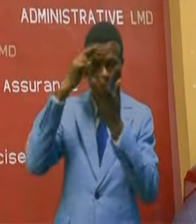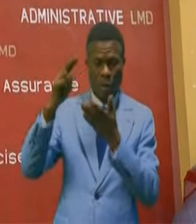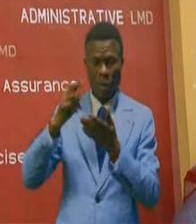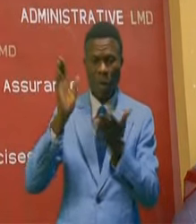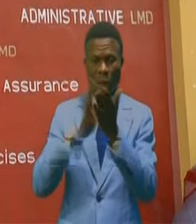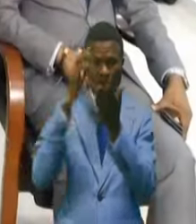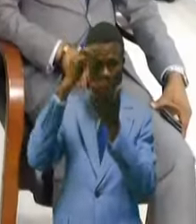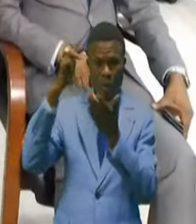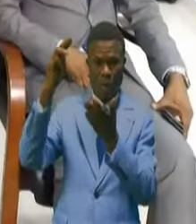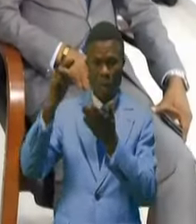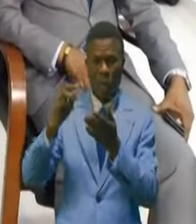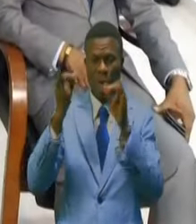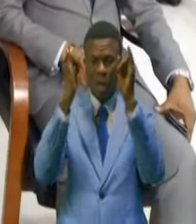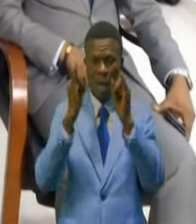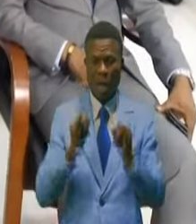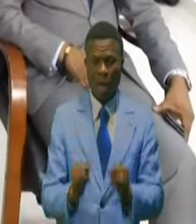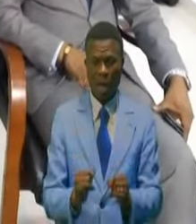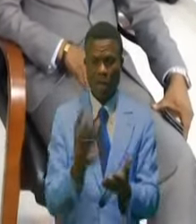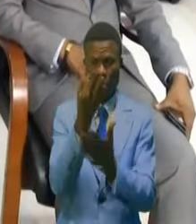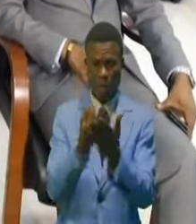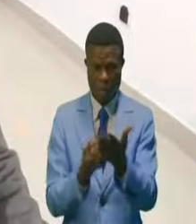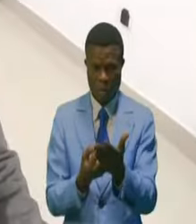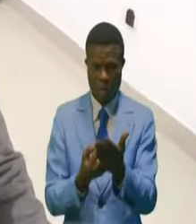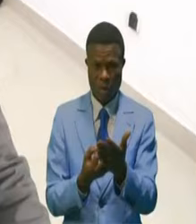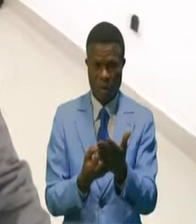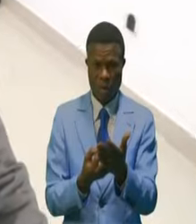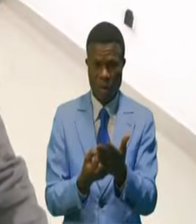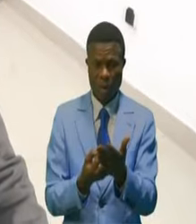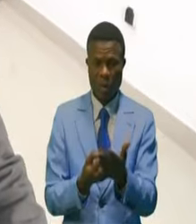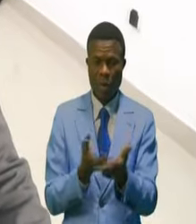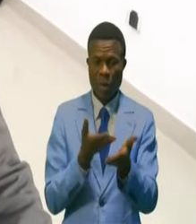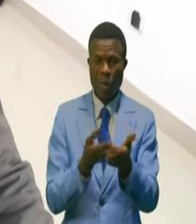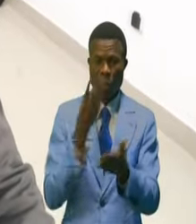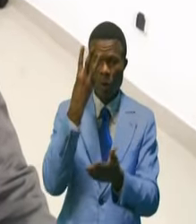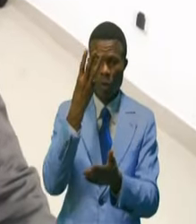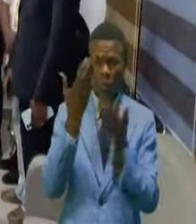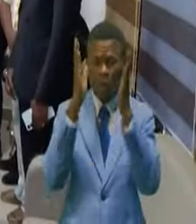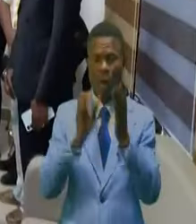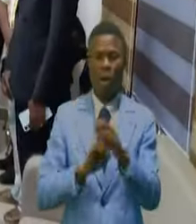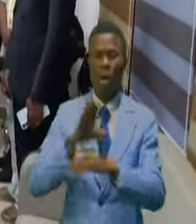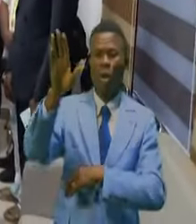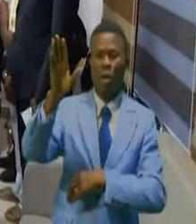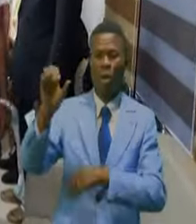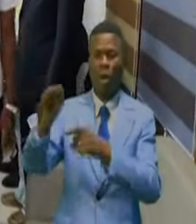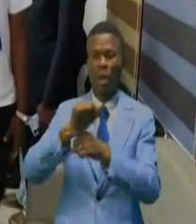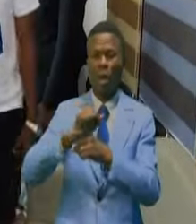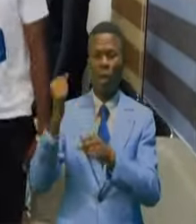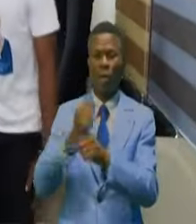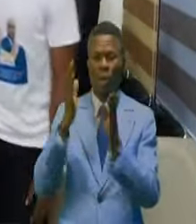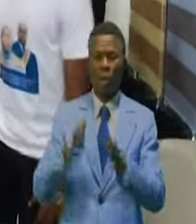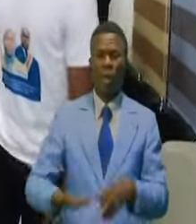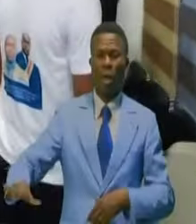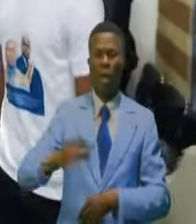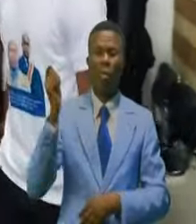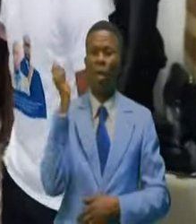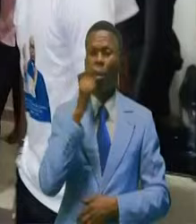supérieur d'informatique, programmation et analyse s'ouvre au monde avec l'envoi de 3 de ses étudiants pour un stage professionnel au Royaume